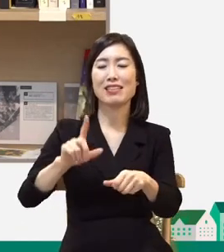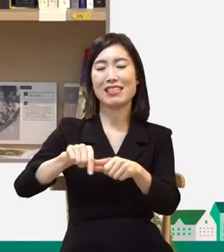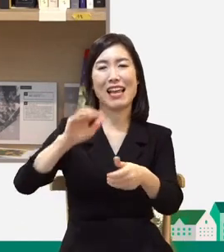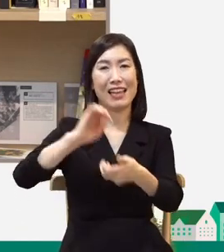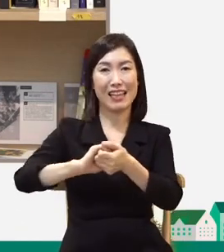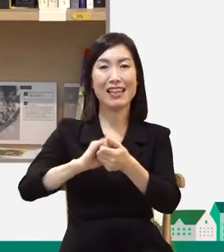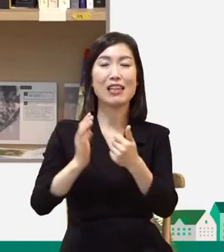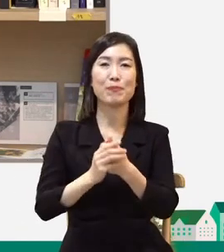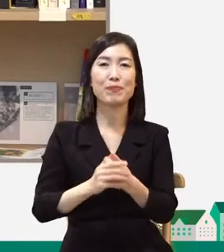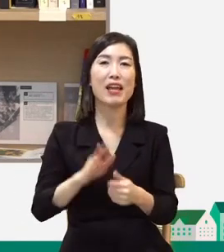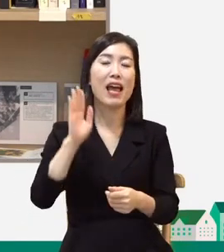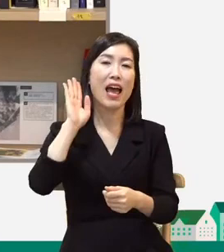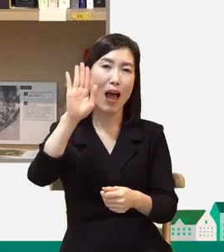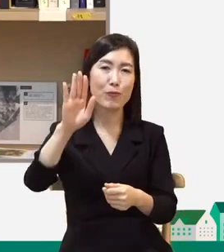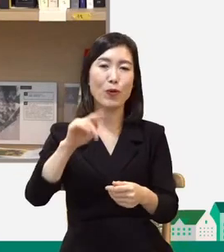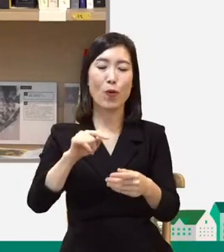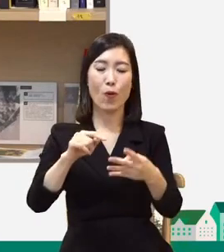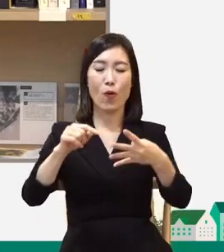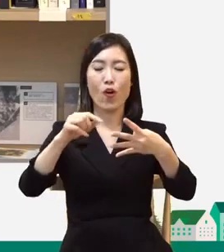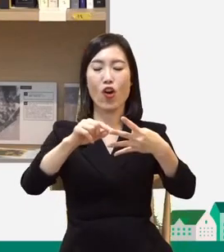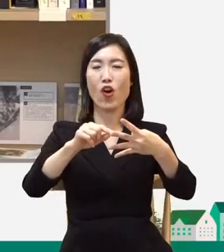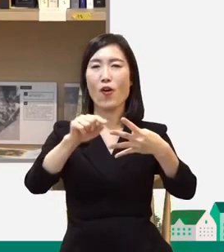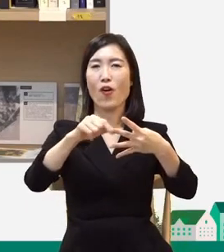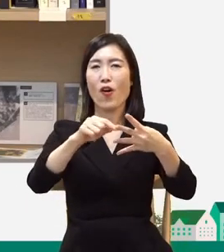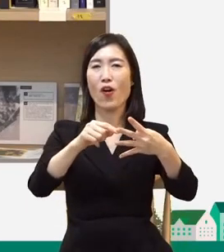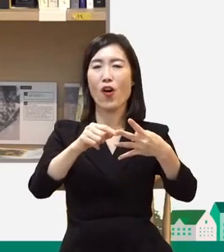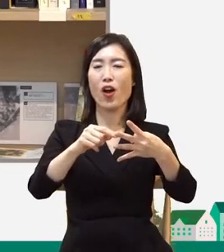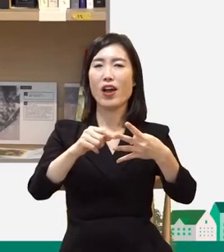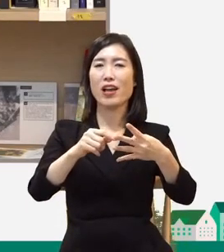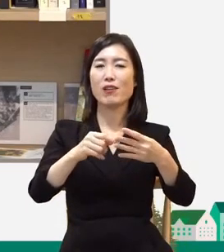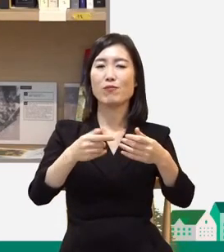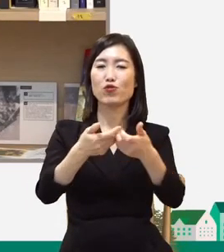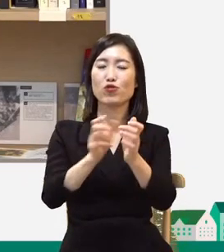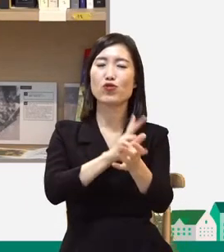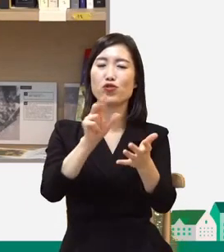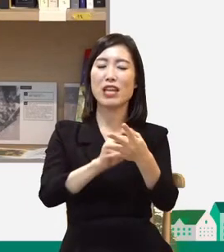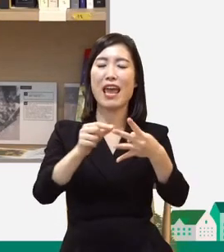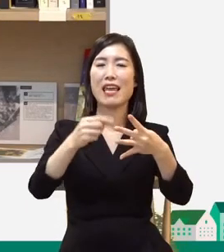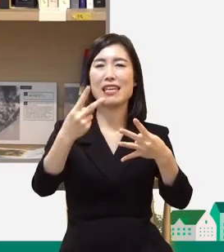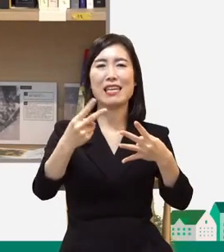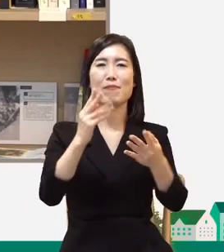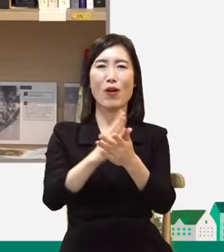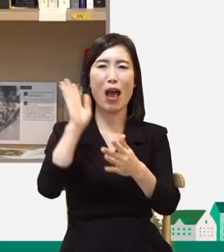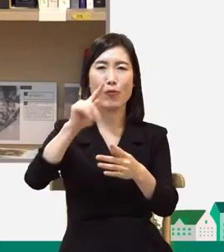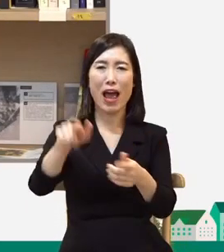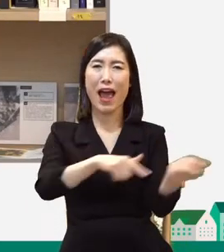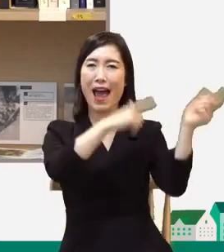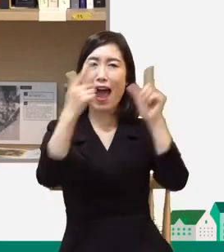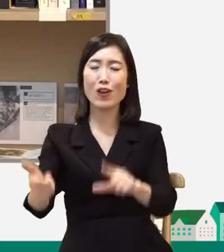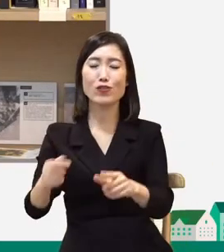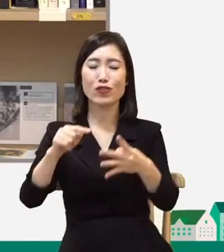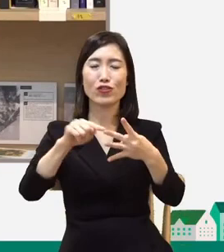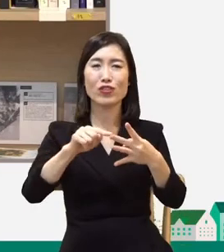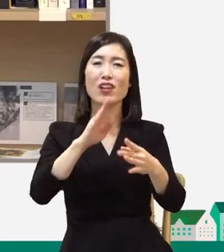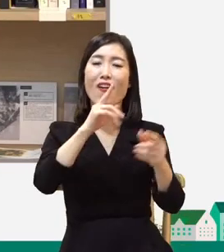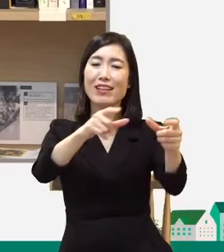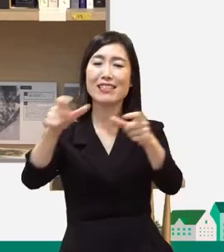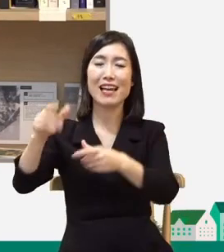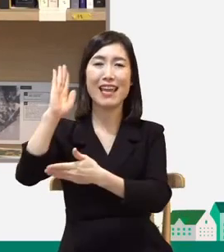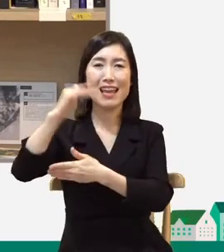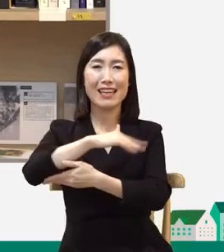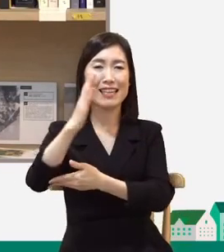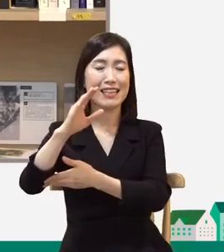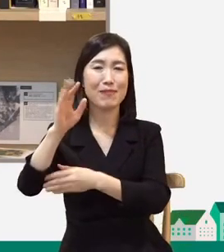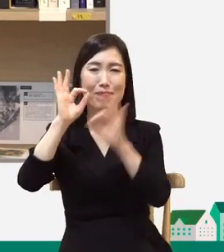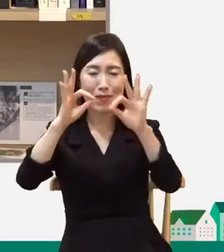아니라 다음에는 현장 이야기를 들어보는 대회가 있어야 되지 않나 그런 생각도 들게 됩니다. 너무나 긴 시간 모두 많이